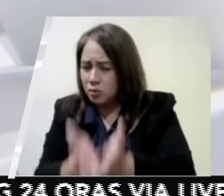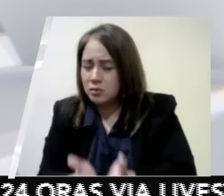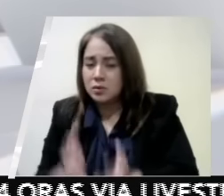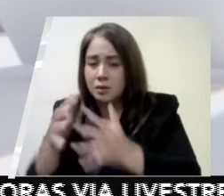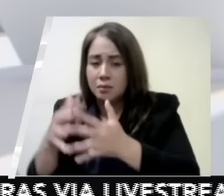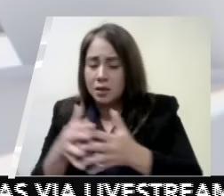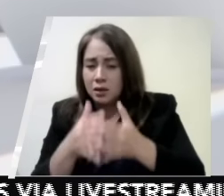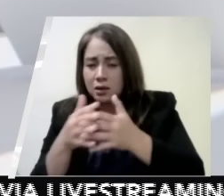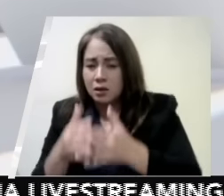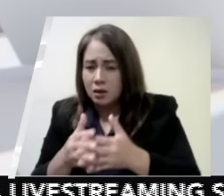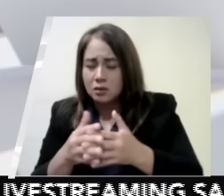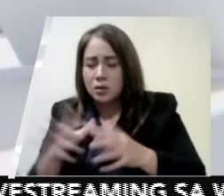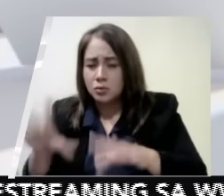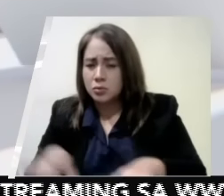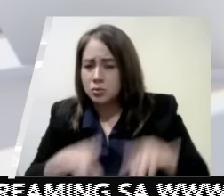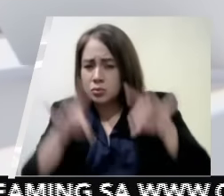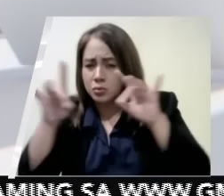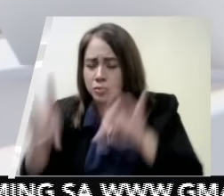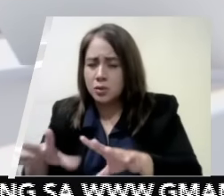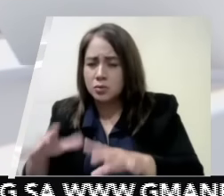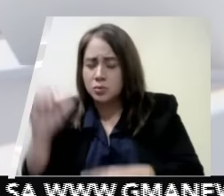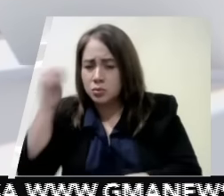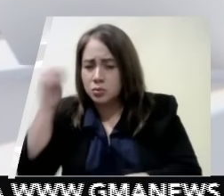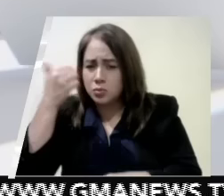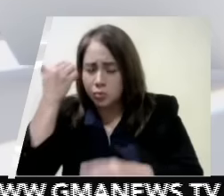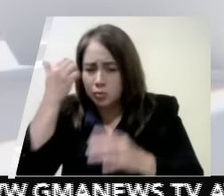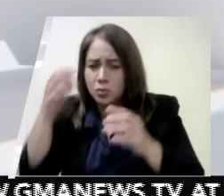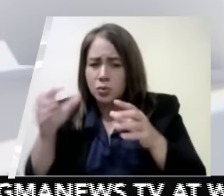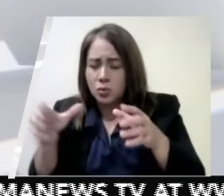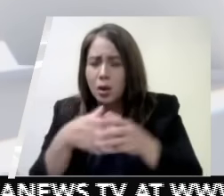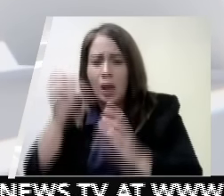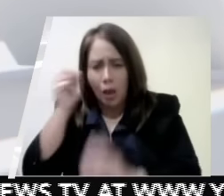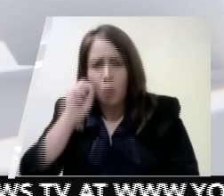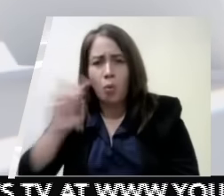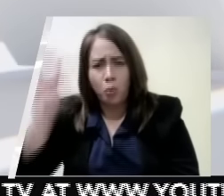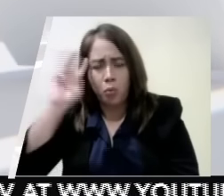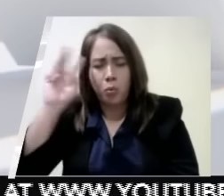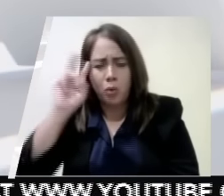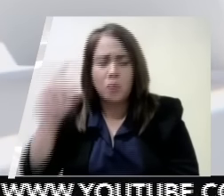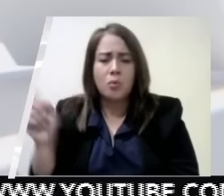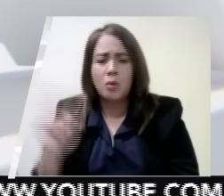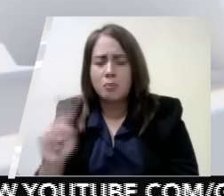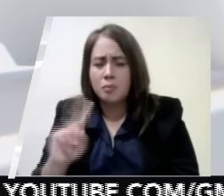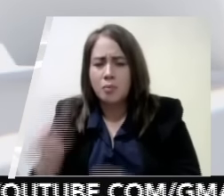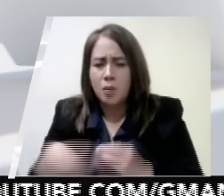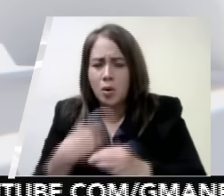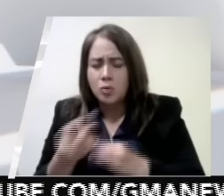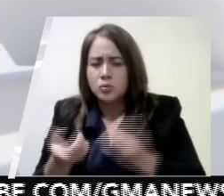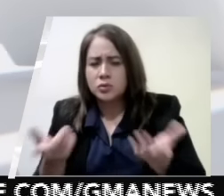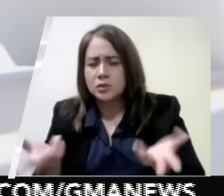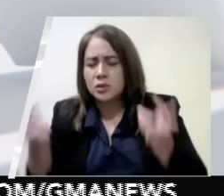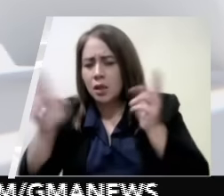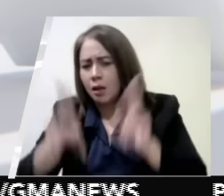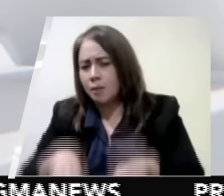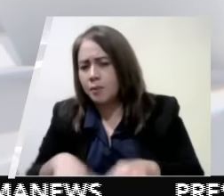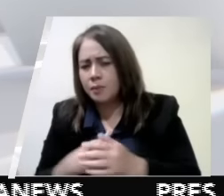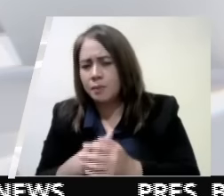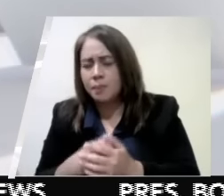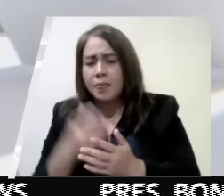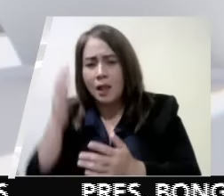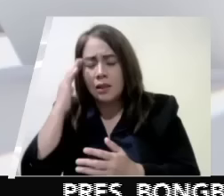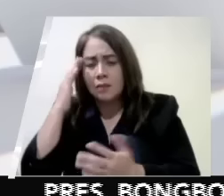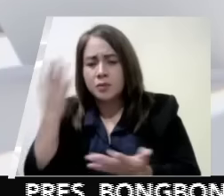Australia at ang buong European Union aware sila na on this day and hour, ikakasa natin ang resupply